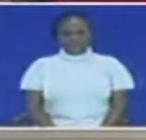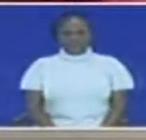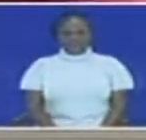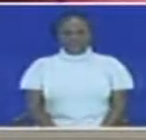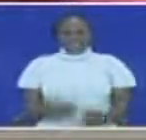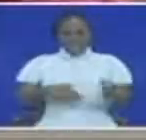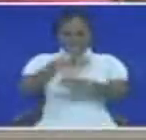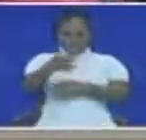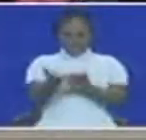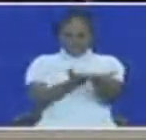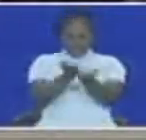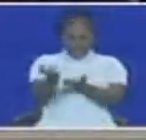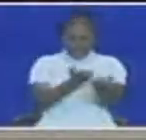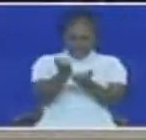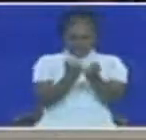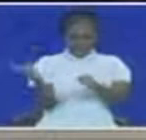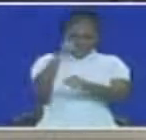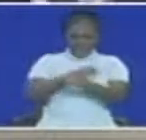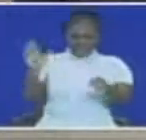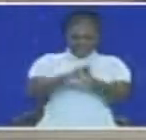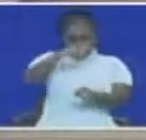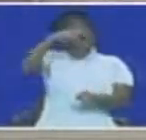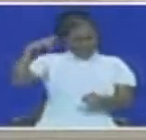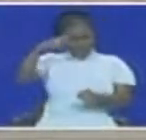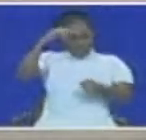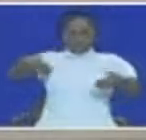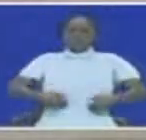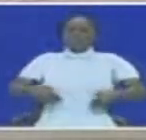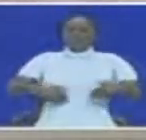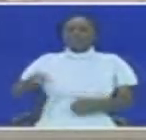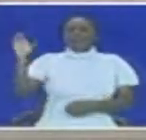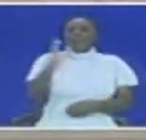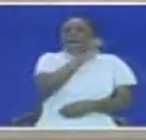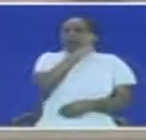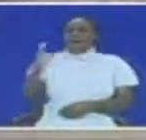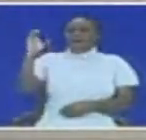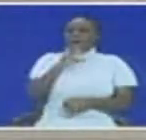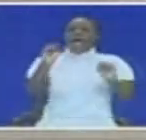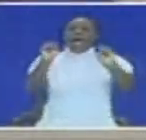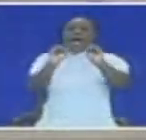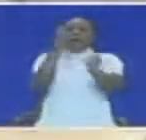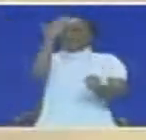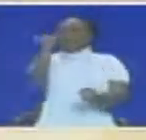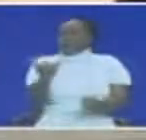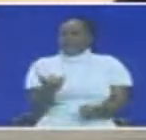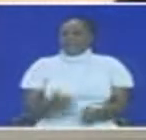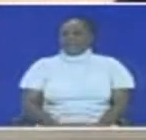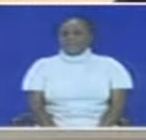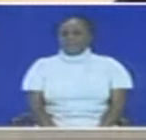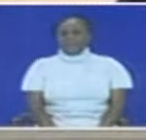Baada ya shughuli ya kutwa nzima, jasho la vijana laishia kwenye ulevi. Lipi linalo wasukuma kufanya hili?